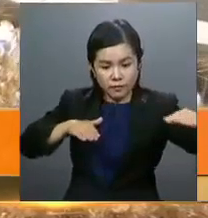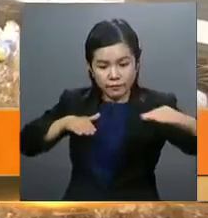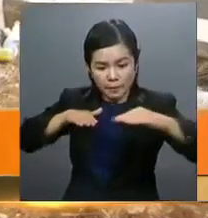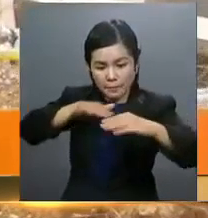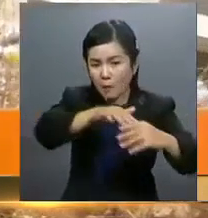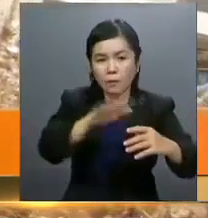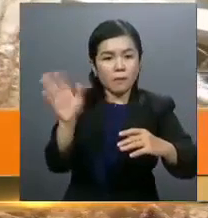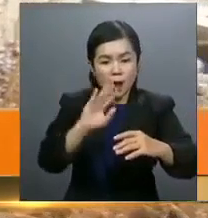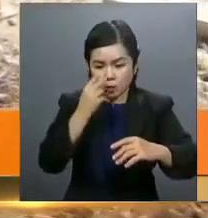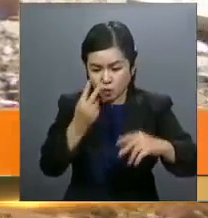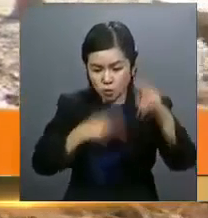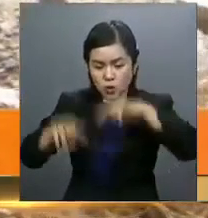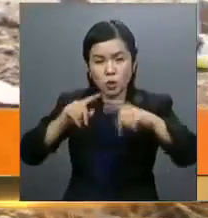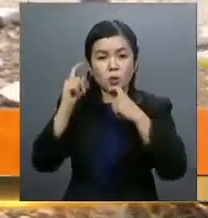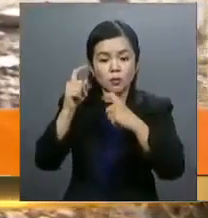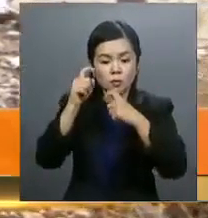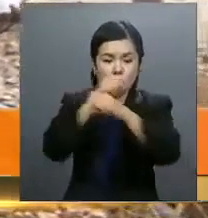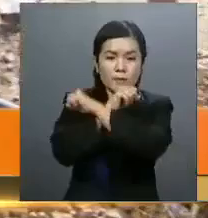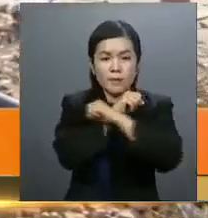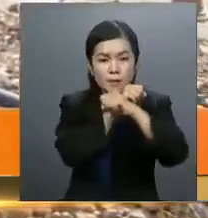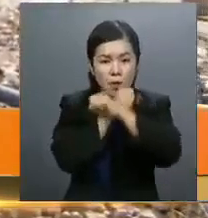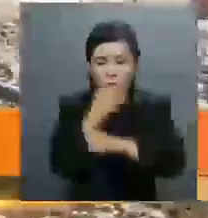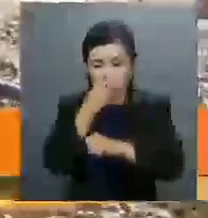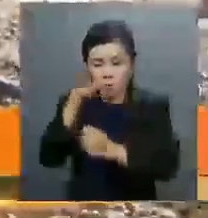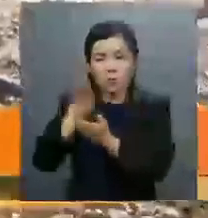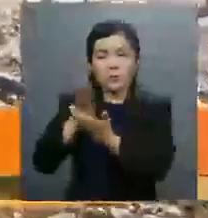ไขและลดความเสี่ยงทางกายภาพอย่างเร่งด่วน